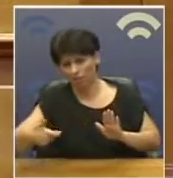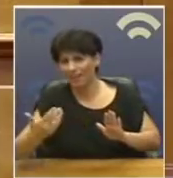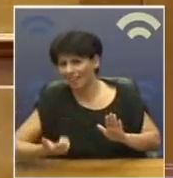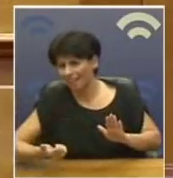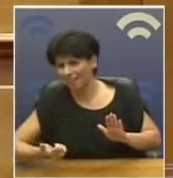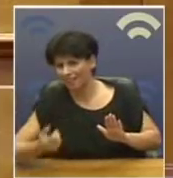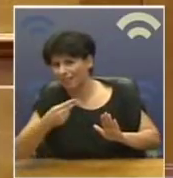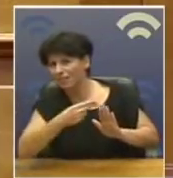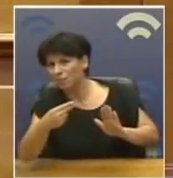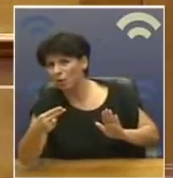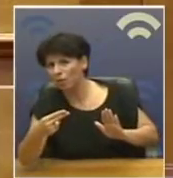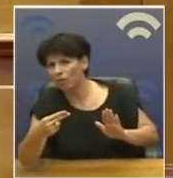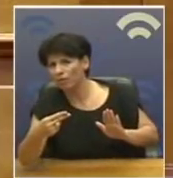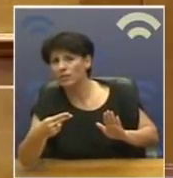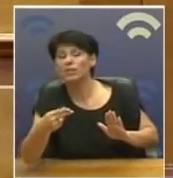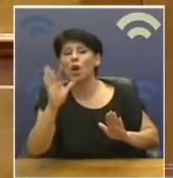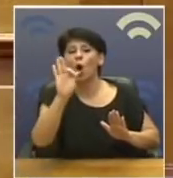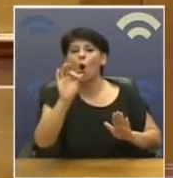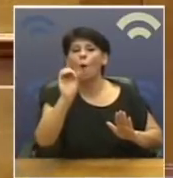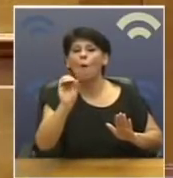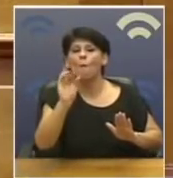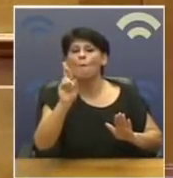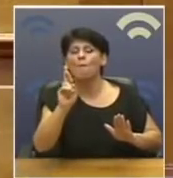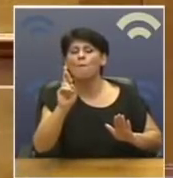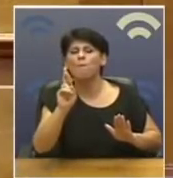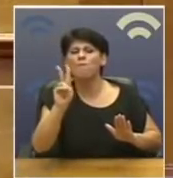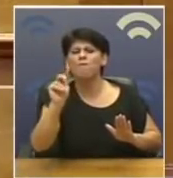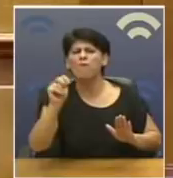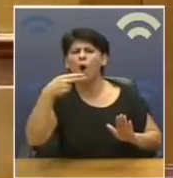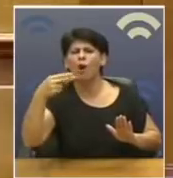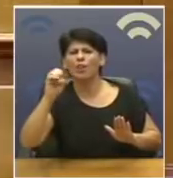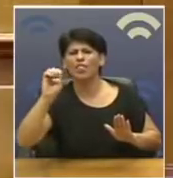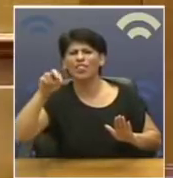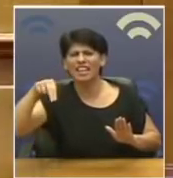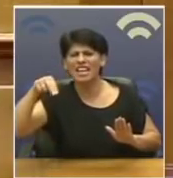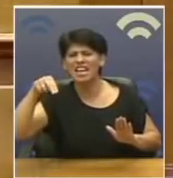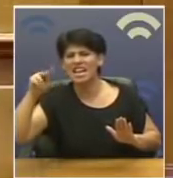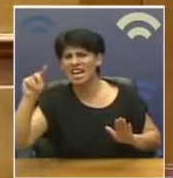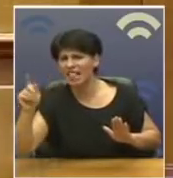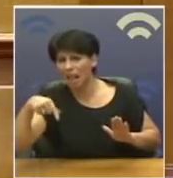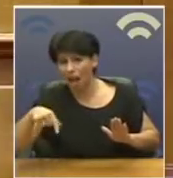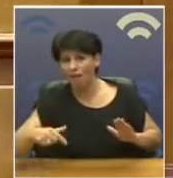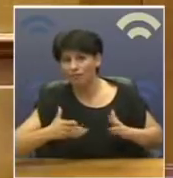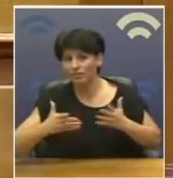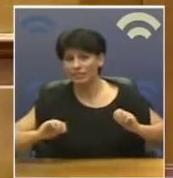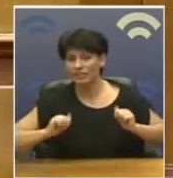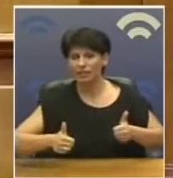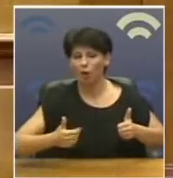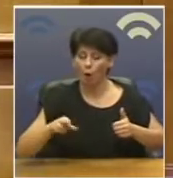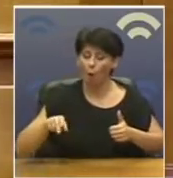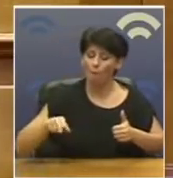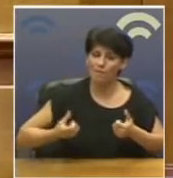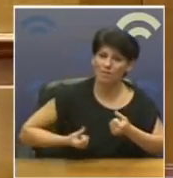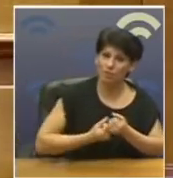την υπόθεση της Fortnet, αυτή τη μεγάλη και γενναία αναδιάρθρωση που ο φίλος σας και υποστηρικτής σας